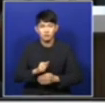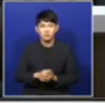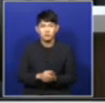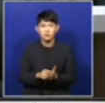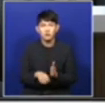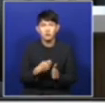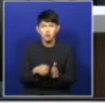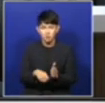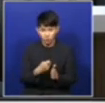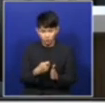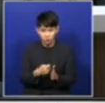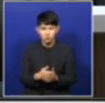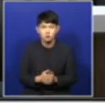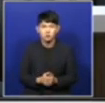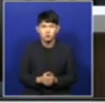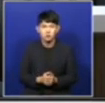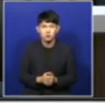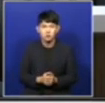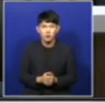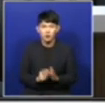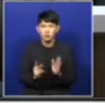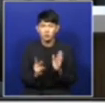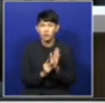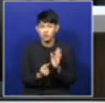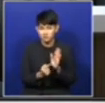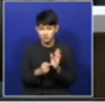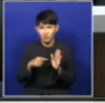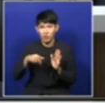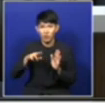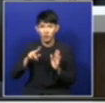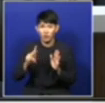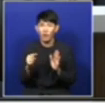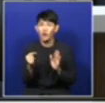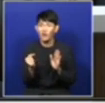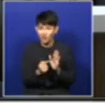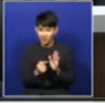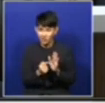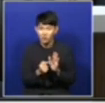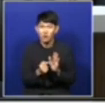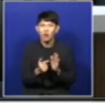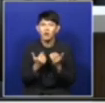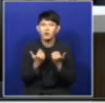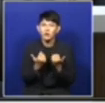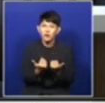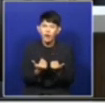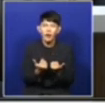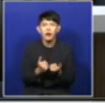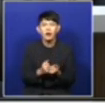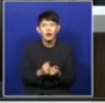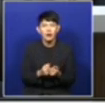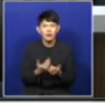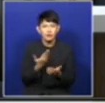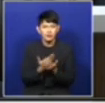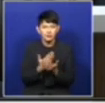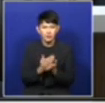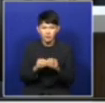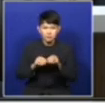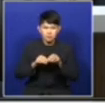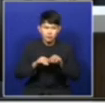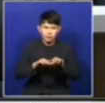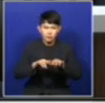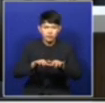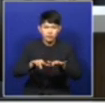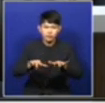ที่ข้อกำหนดของพระราชกำหนดฉบับนี้ไม่สามารถที่จะกระจายเม็ดเงินซอฟโลน